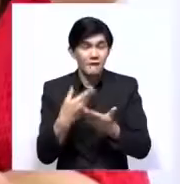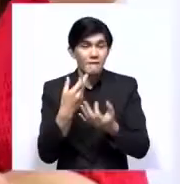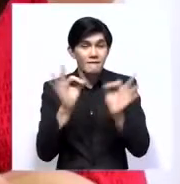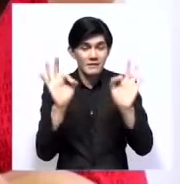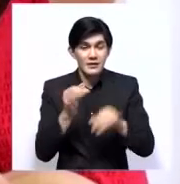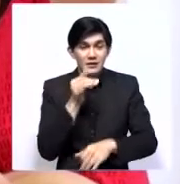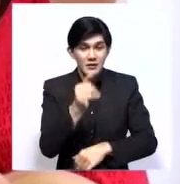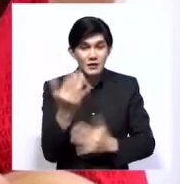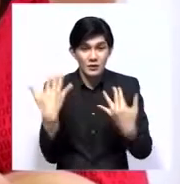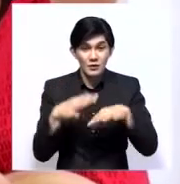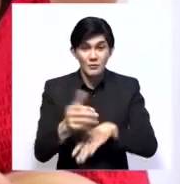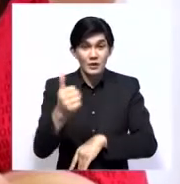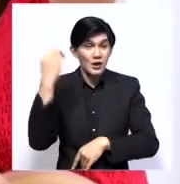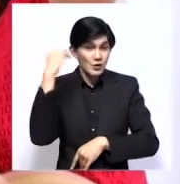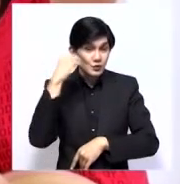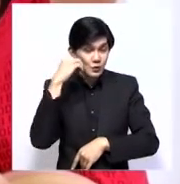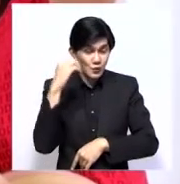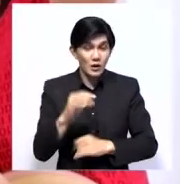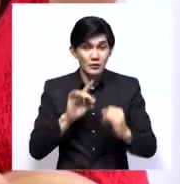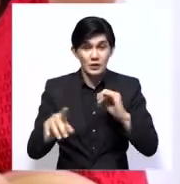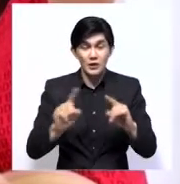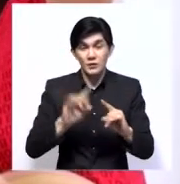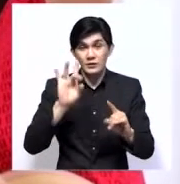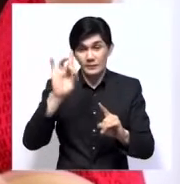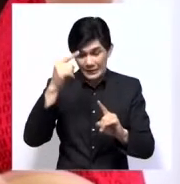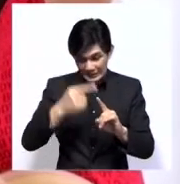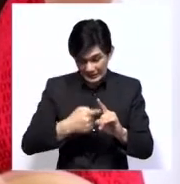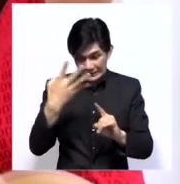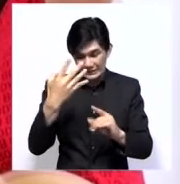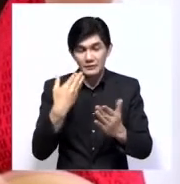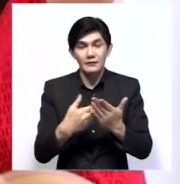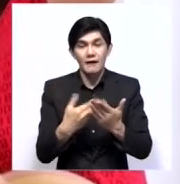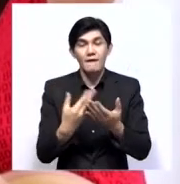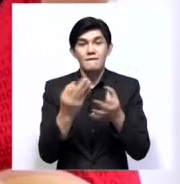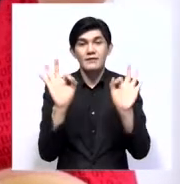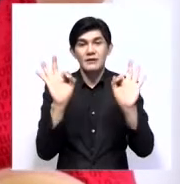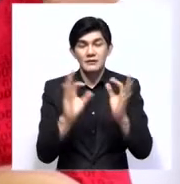ารถเดินทางเข้าไปร่วมได้นะครับทุกวันจนถึงวันที่8เมษายนนี้ไม่เสียค่าใช้จ่ายใดๆ